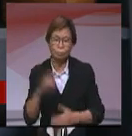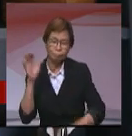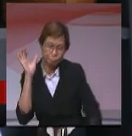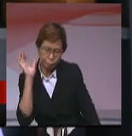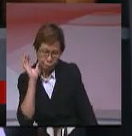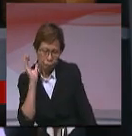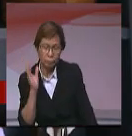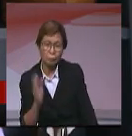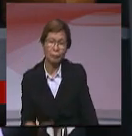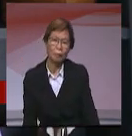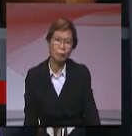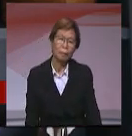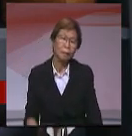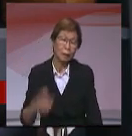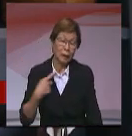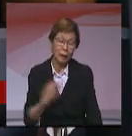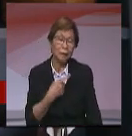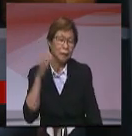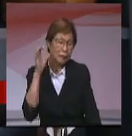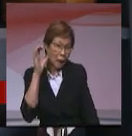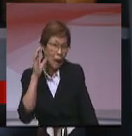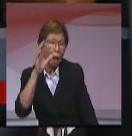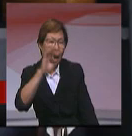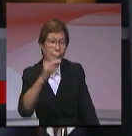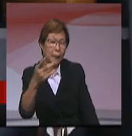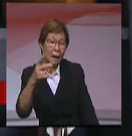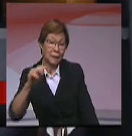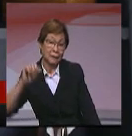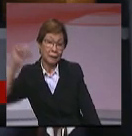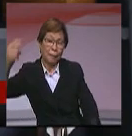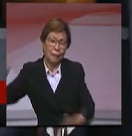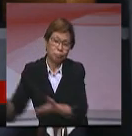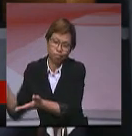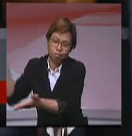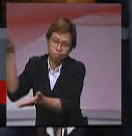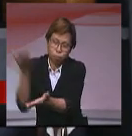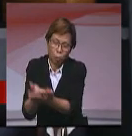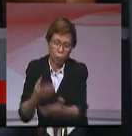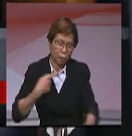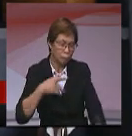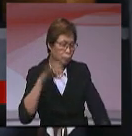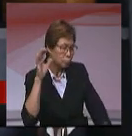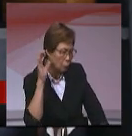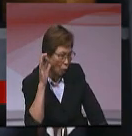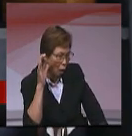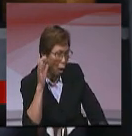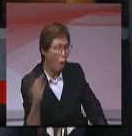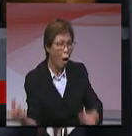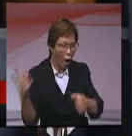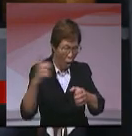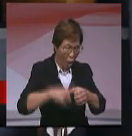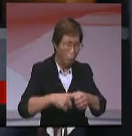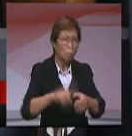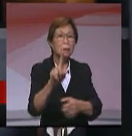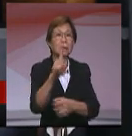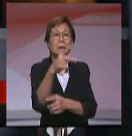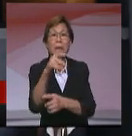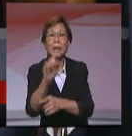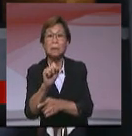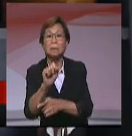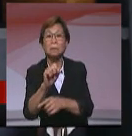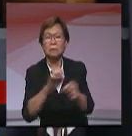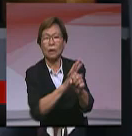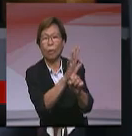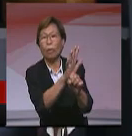mendengar cadangan daripada MKN Sabah mengenai terdapat kes COVID